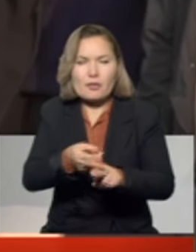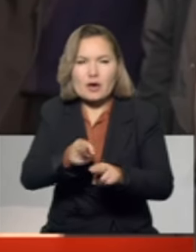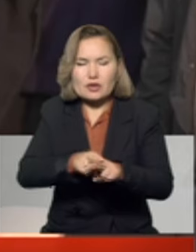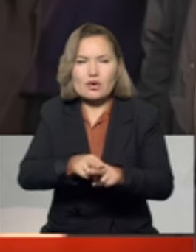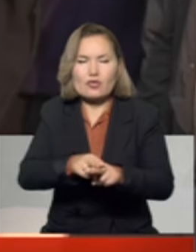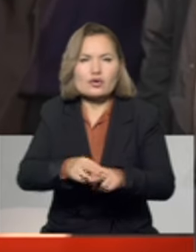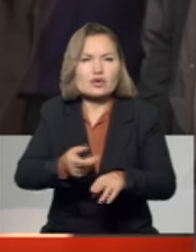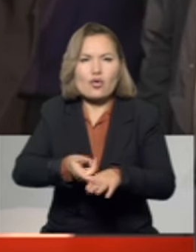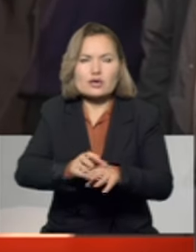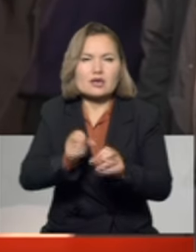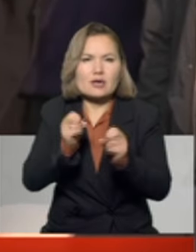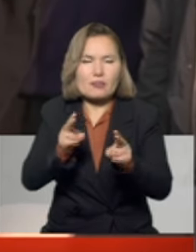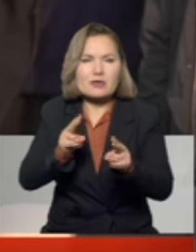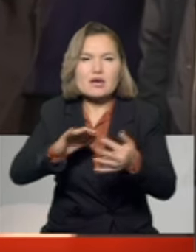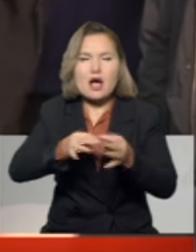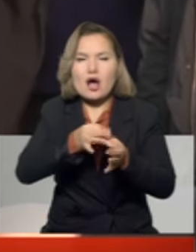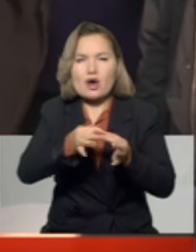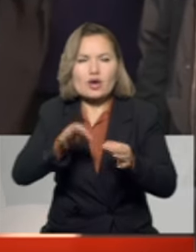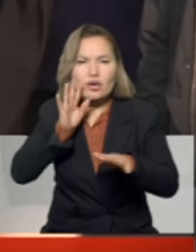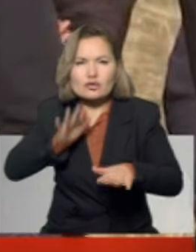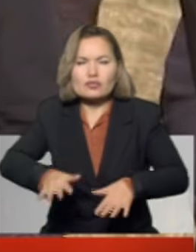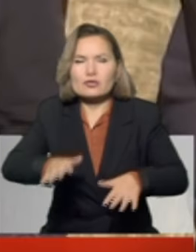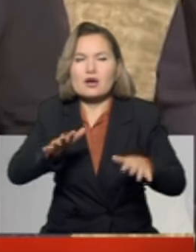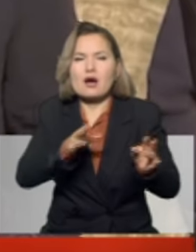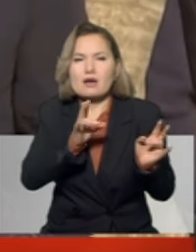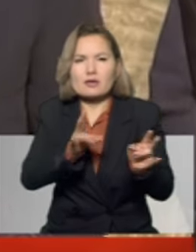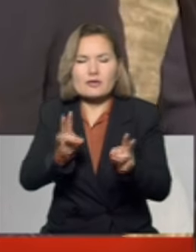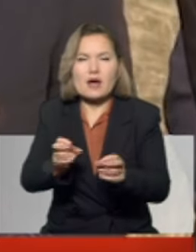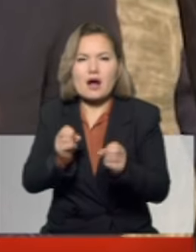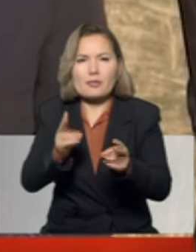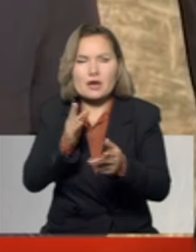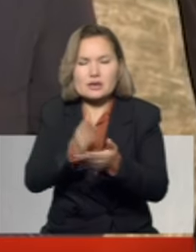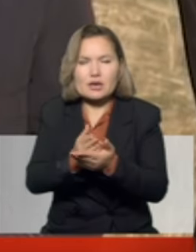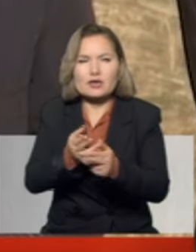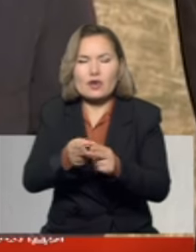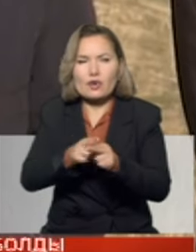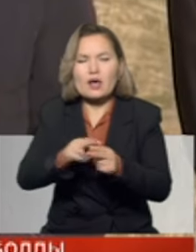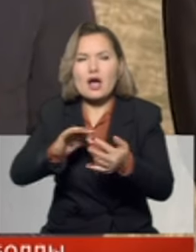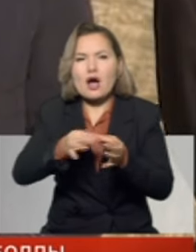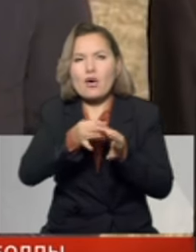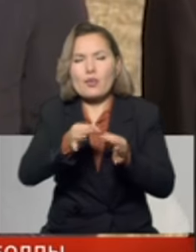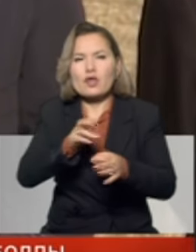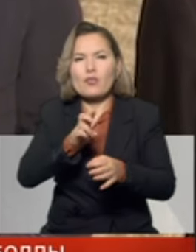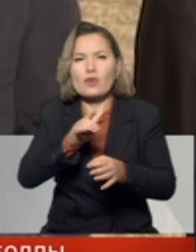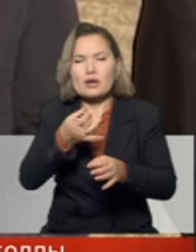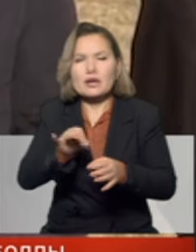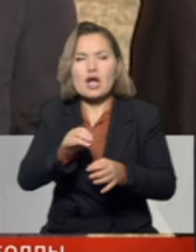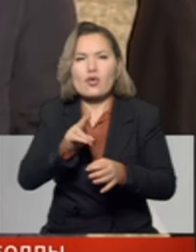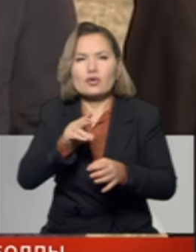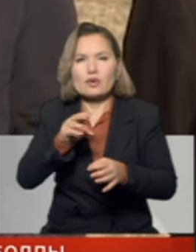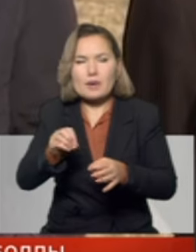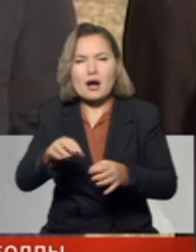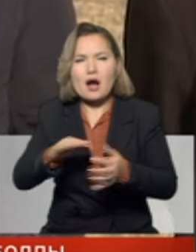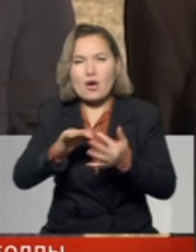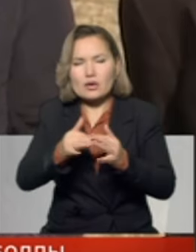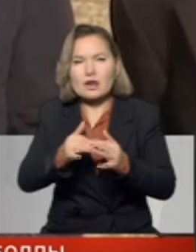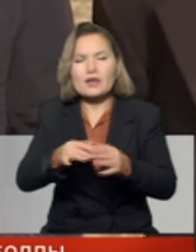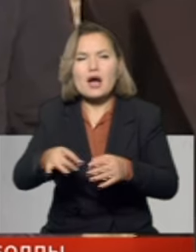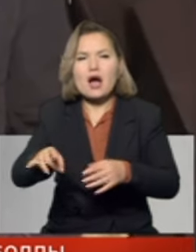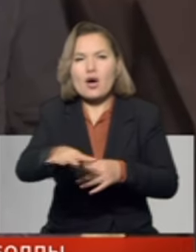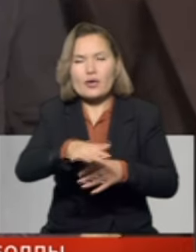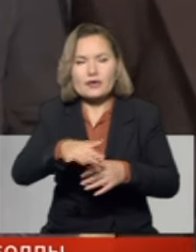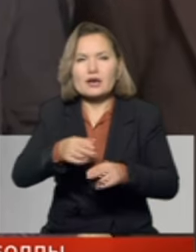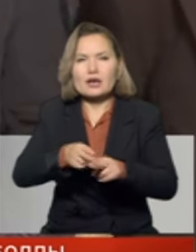қоймасын бұзып кету қаупі 100%-ға болады. Тек қана мына Қызылсеңгір, Боралдай, Көктөбе ауылы емес, аудан